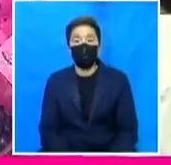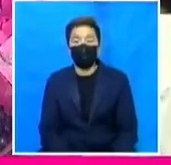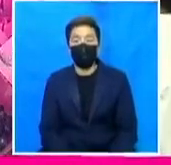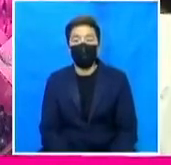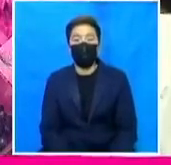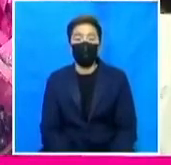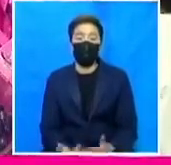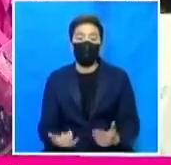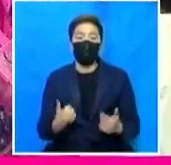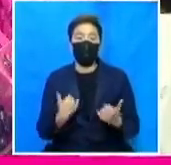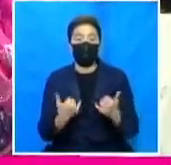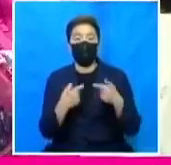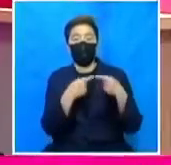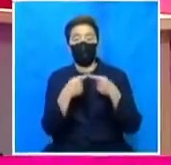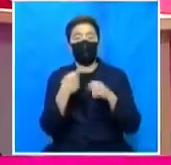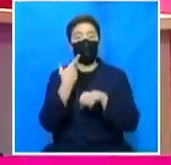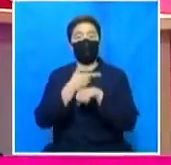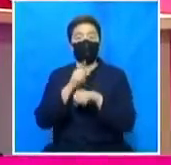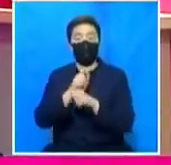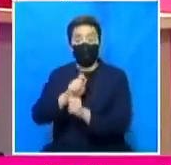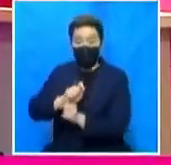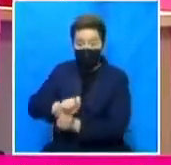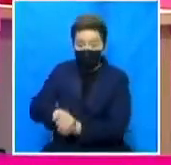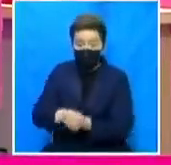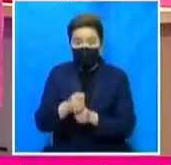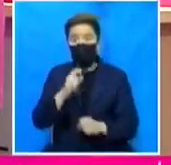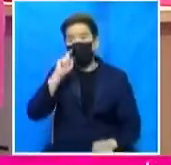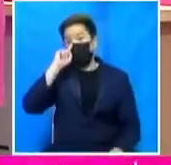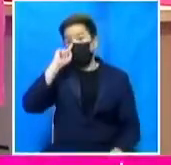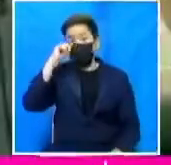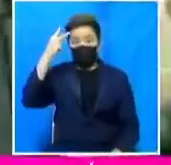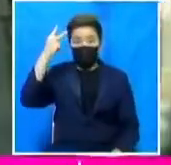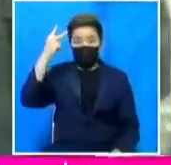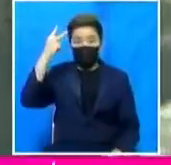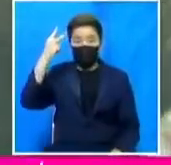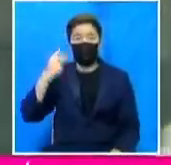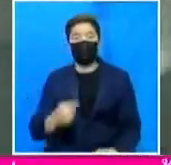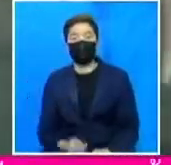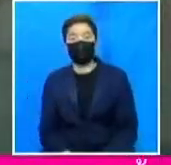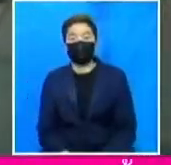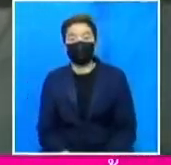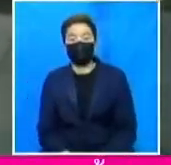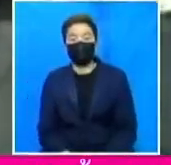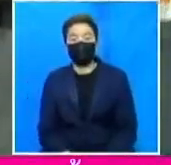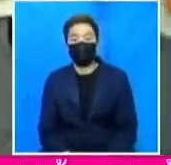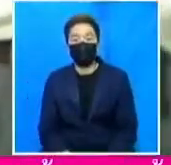ต่อไปประธานกรรมการสุ่มตักลูกบอลครั้งที่2